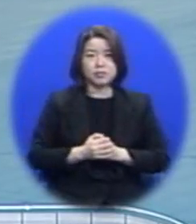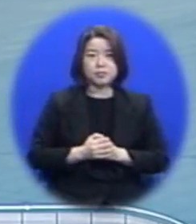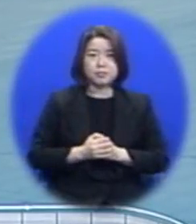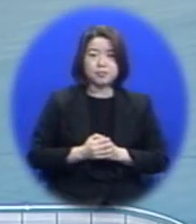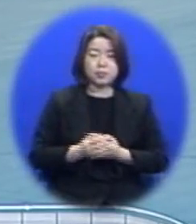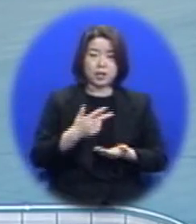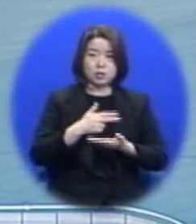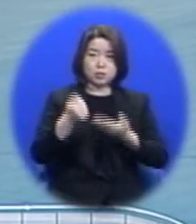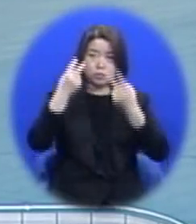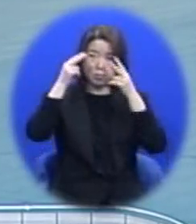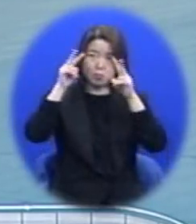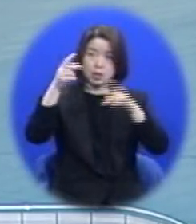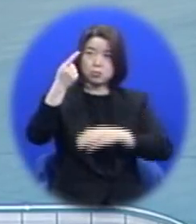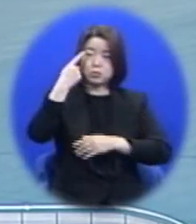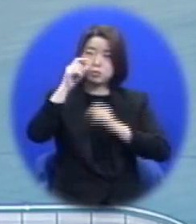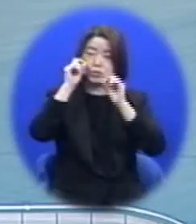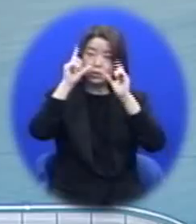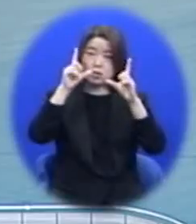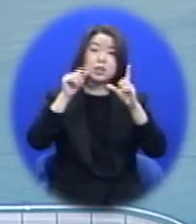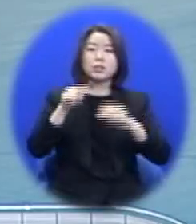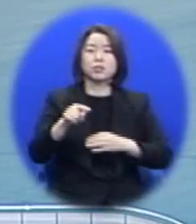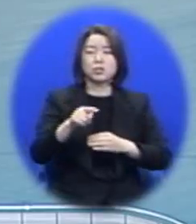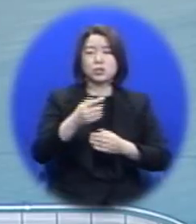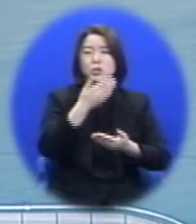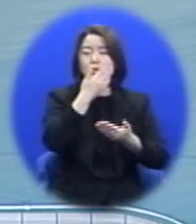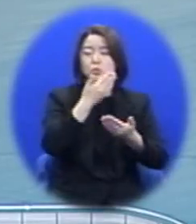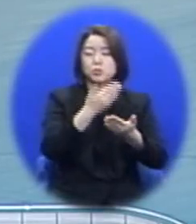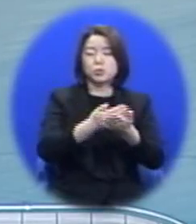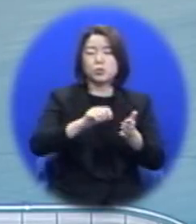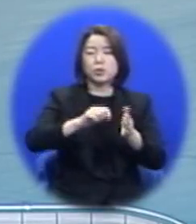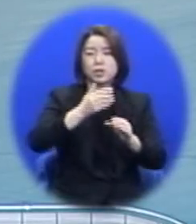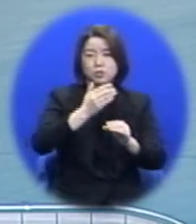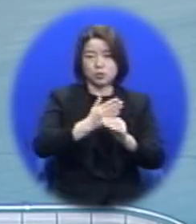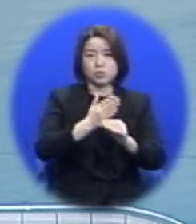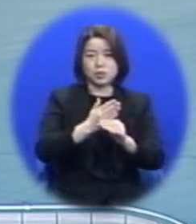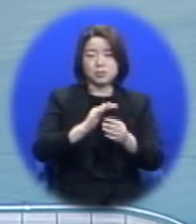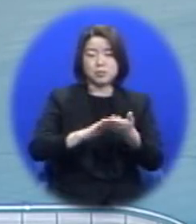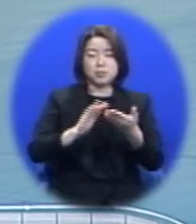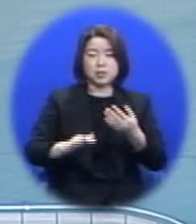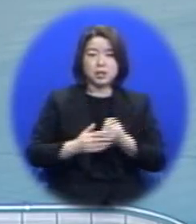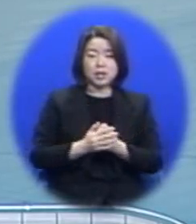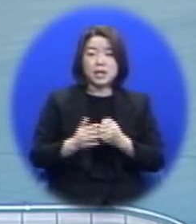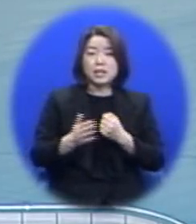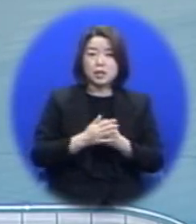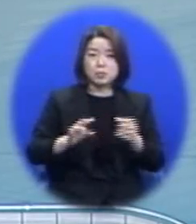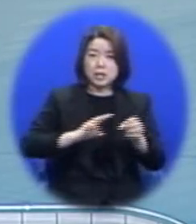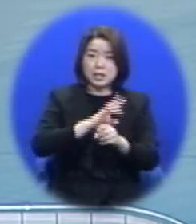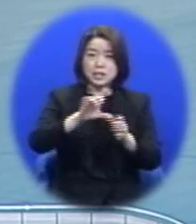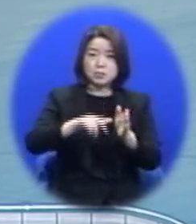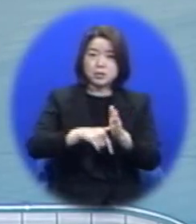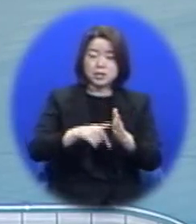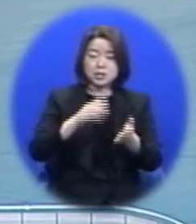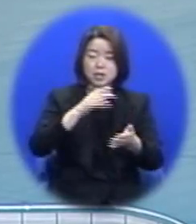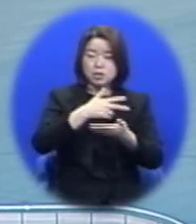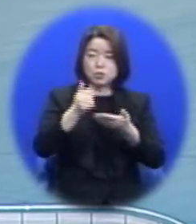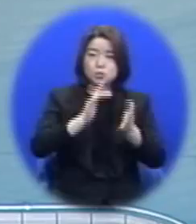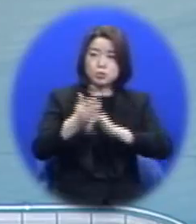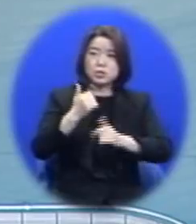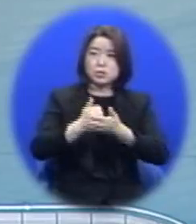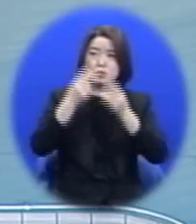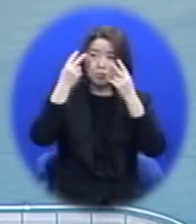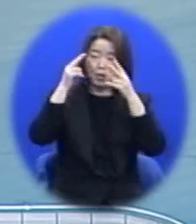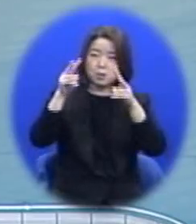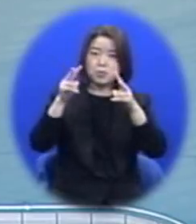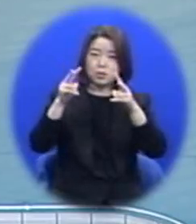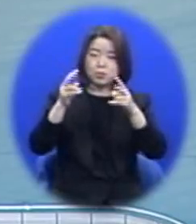주를 바라보는 눈이 열리는 것이 핵심이었어요. 그래서 24시간 주 예수님을 바라보시라고 영성일기를